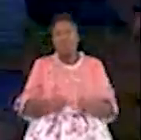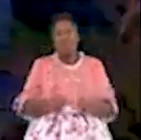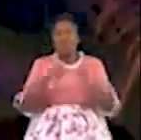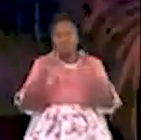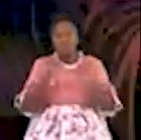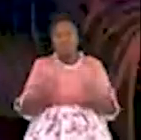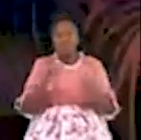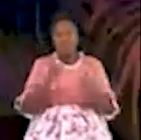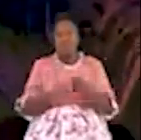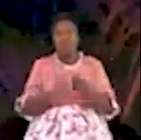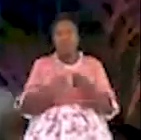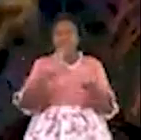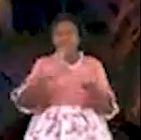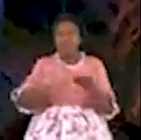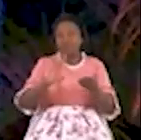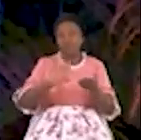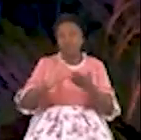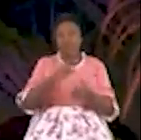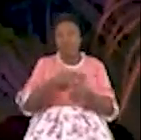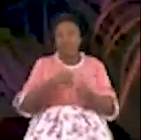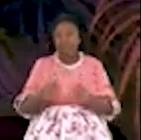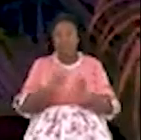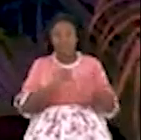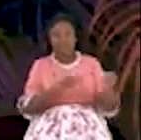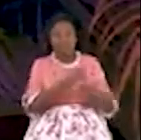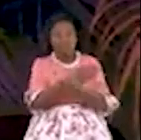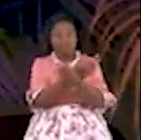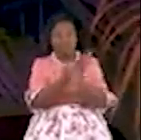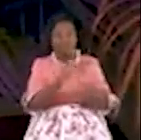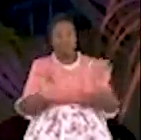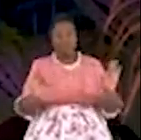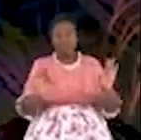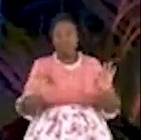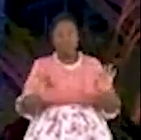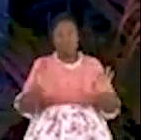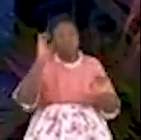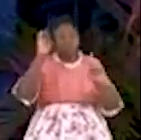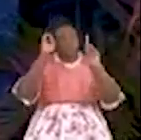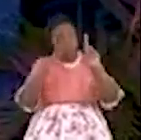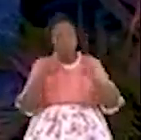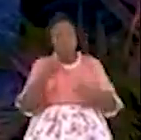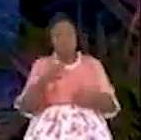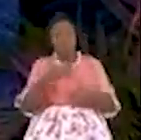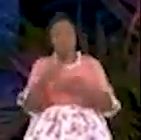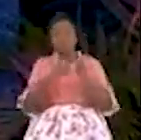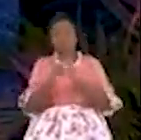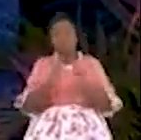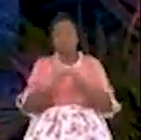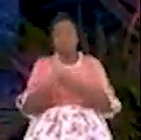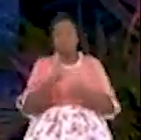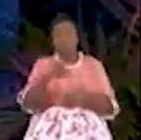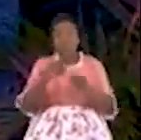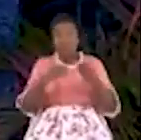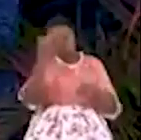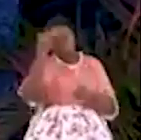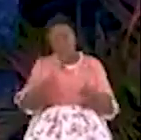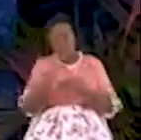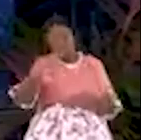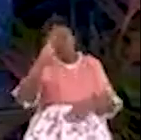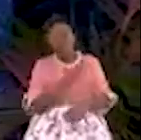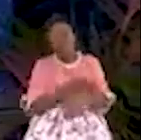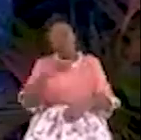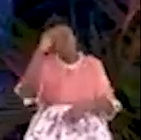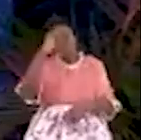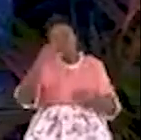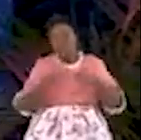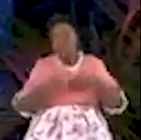Ike nke ọ ga-eji mee ka ị nwere onwe gị. Ọ gwara ndị akụ na uwe mara na nwa nke mmadụ